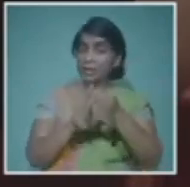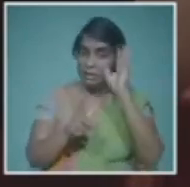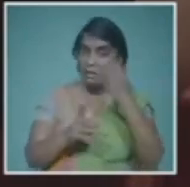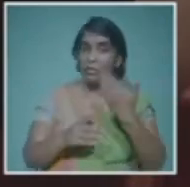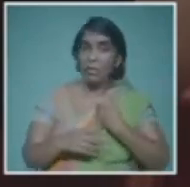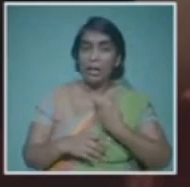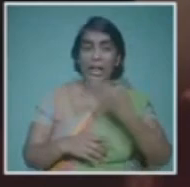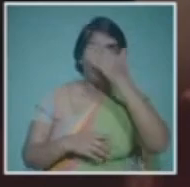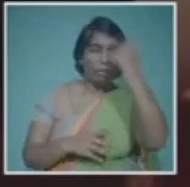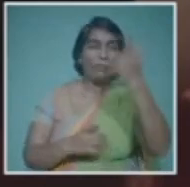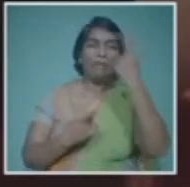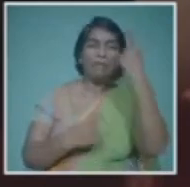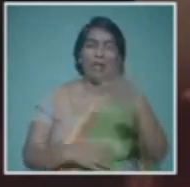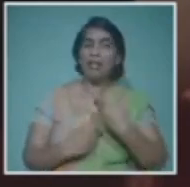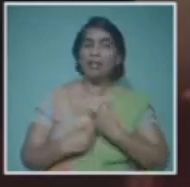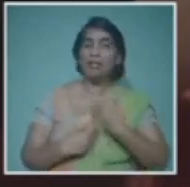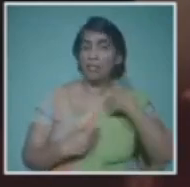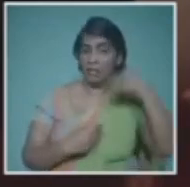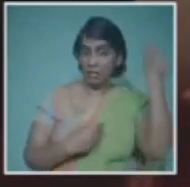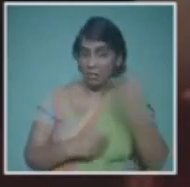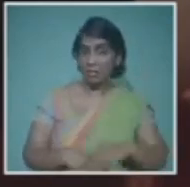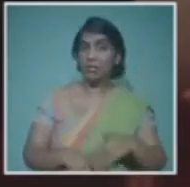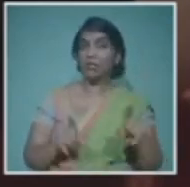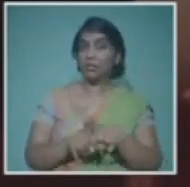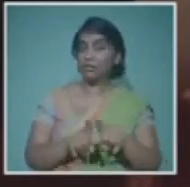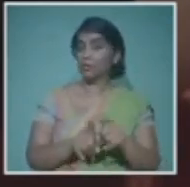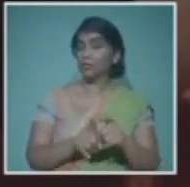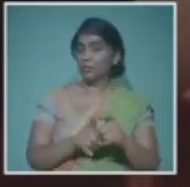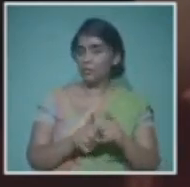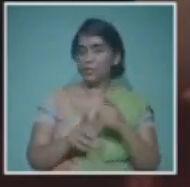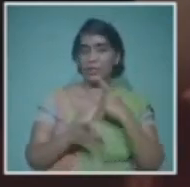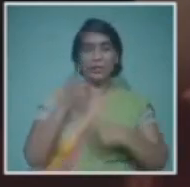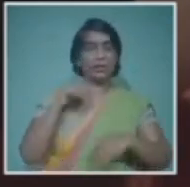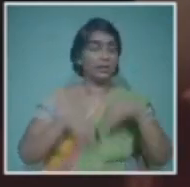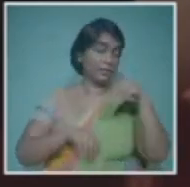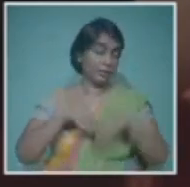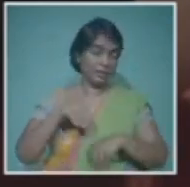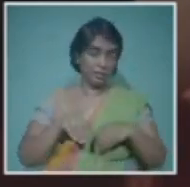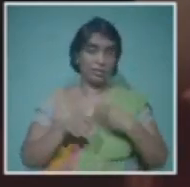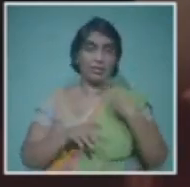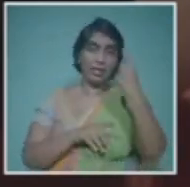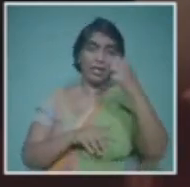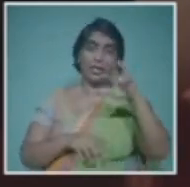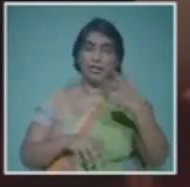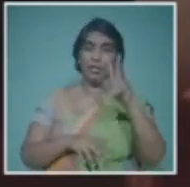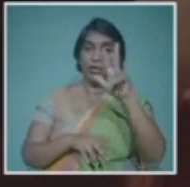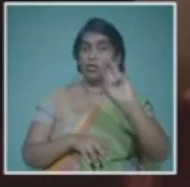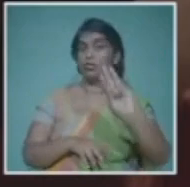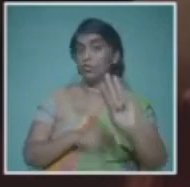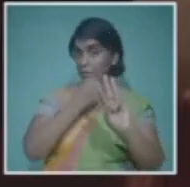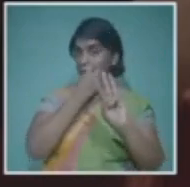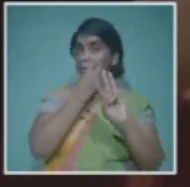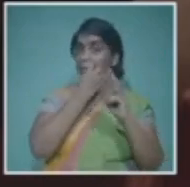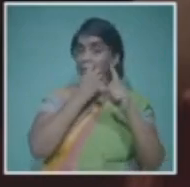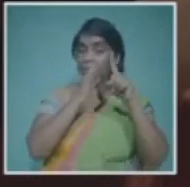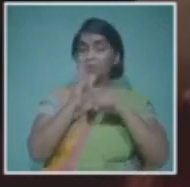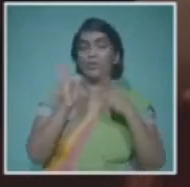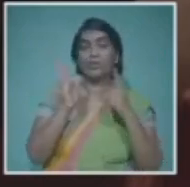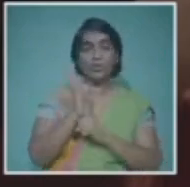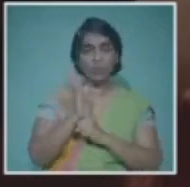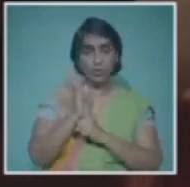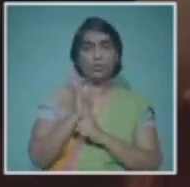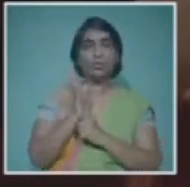මගේ ජීවිතය නැති කරන්නට තරම් වුණු බිහිසුණු දේශපාලනයක් 1983 ජූලයි